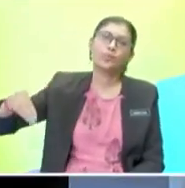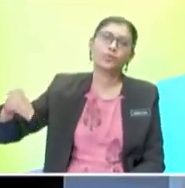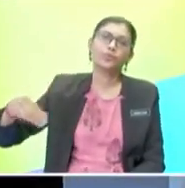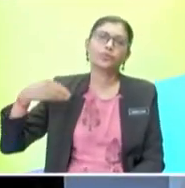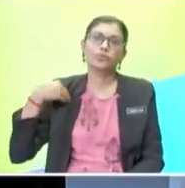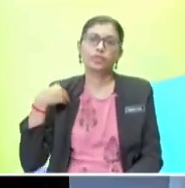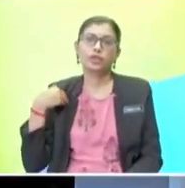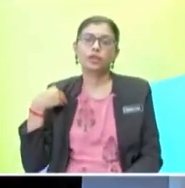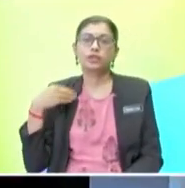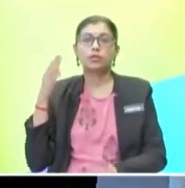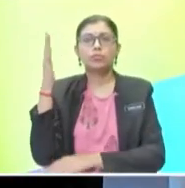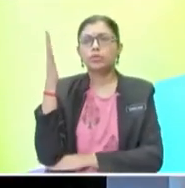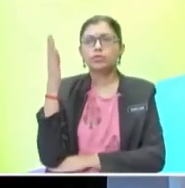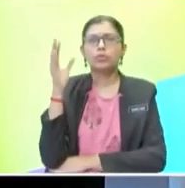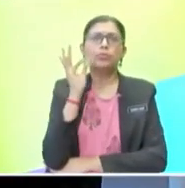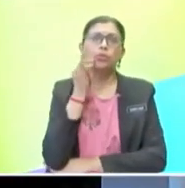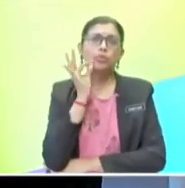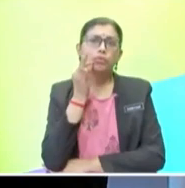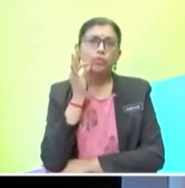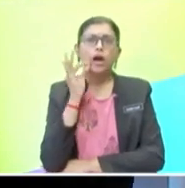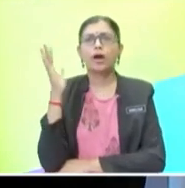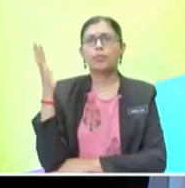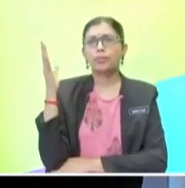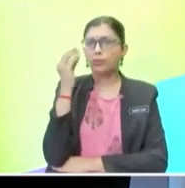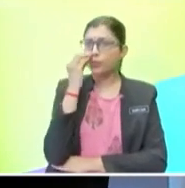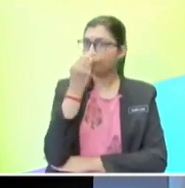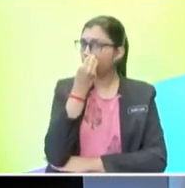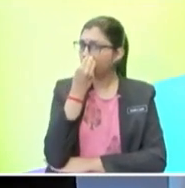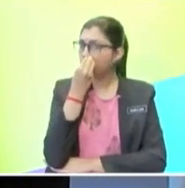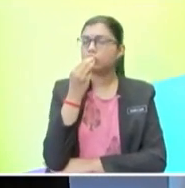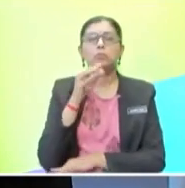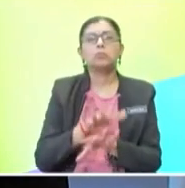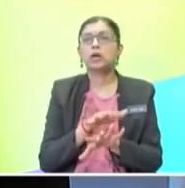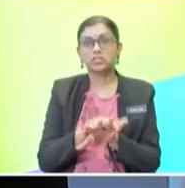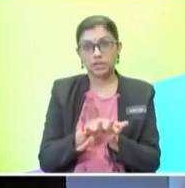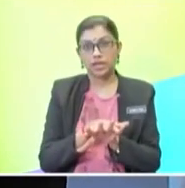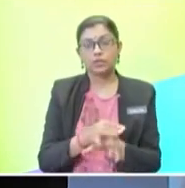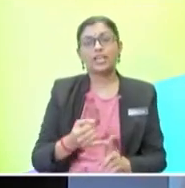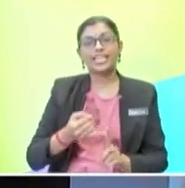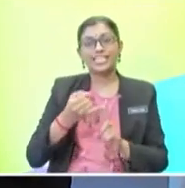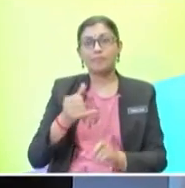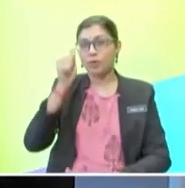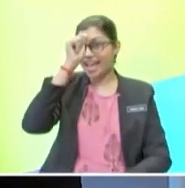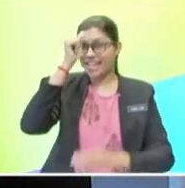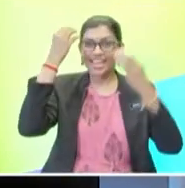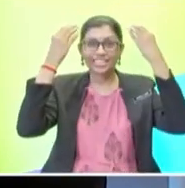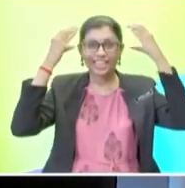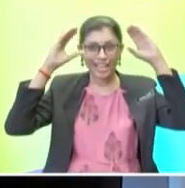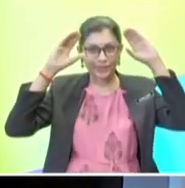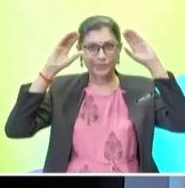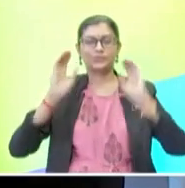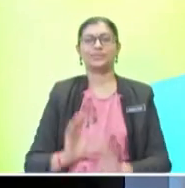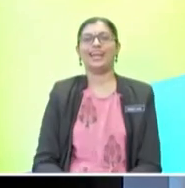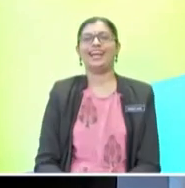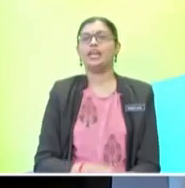pokok buah naga, ada macam-macam lah, Ria. Jadi itulah keistimewaan ayah saya. Jadi anak-anak